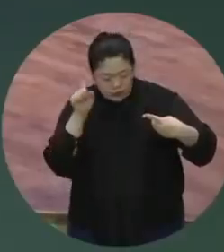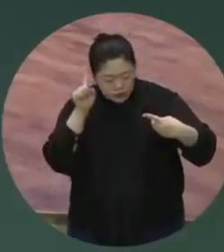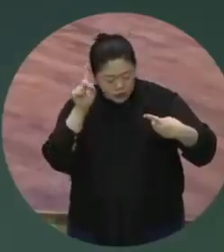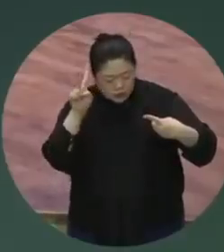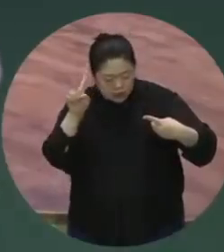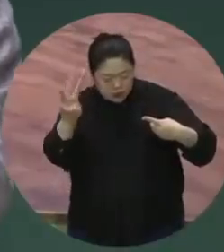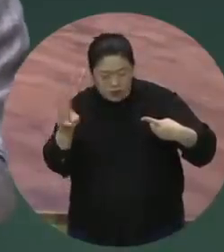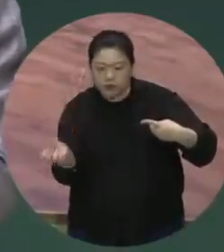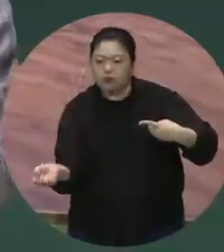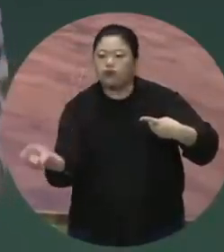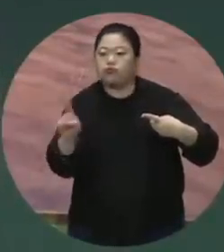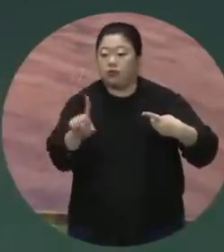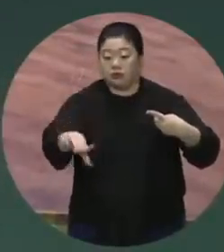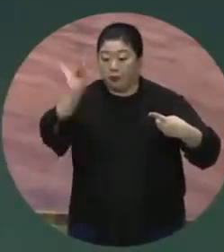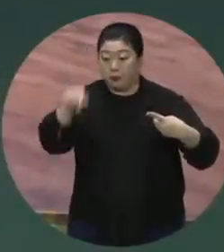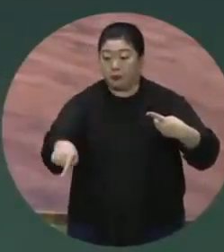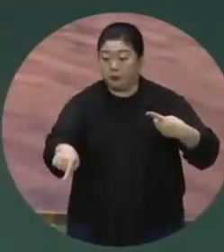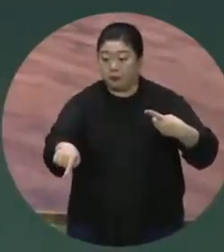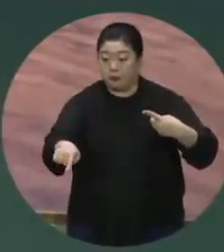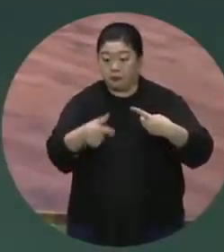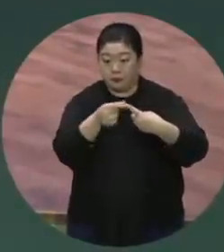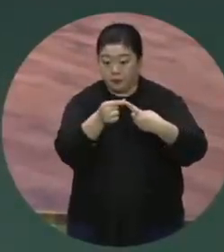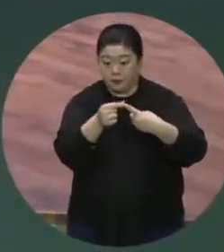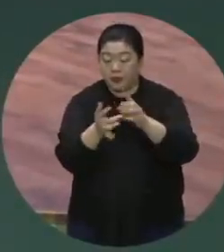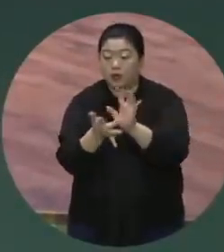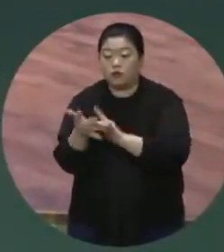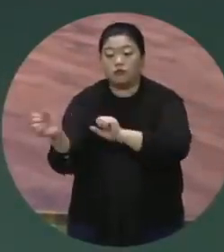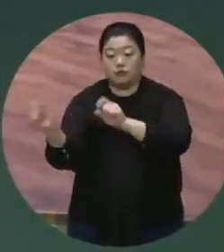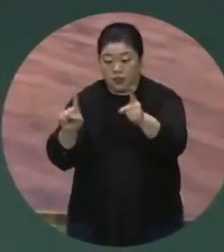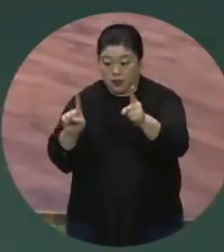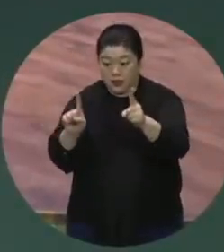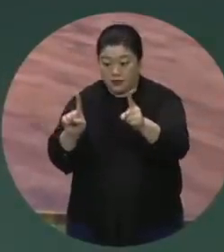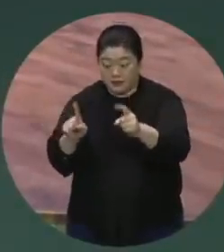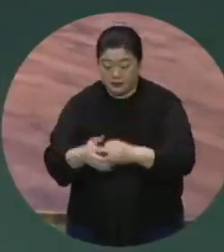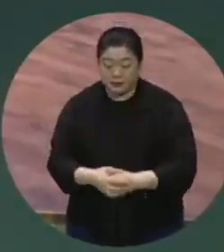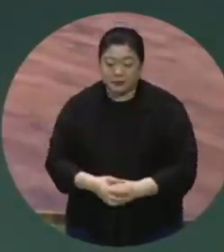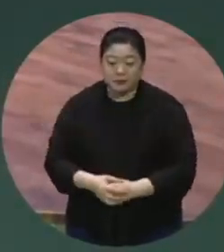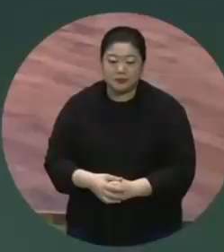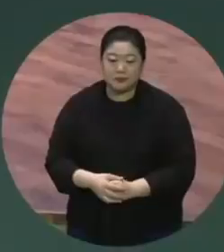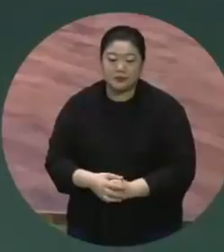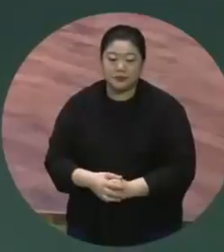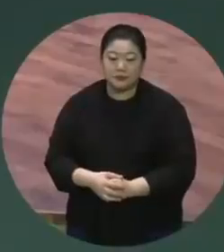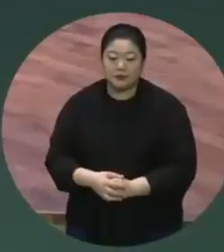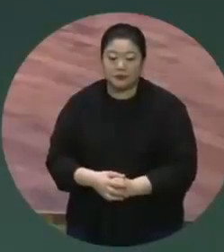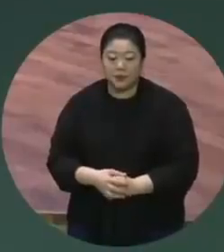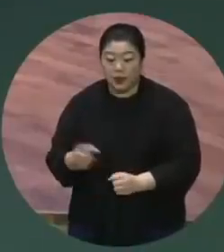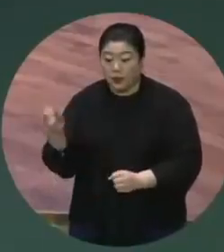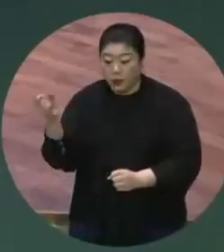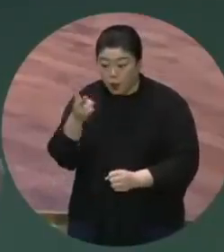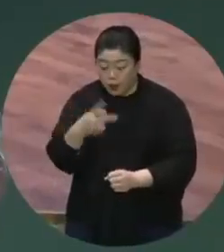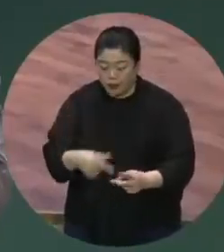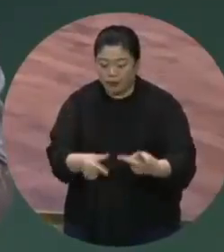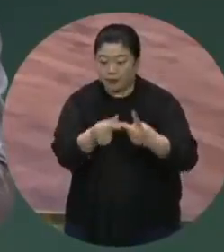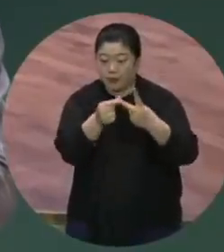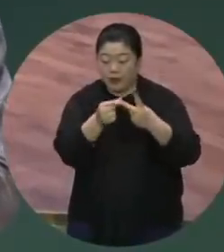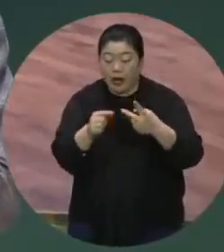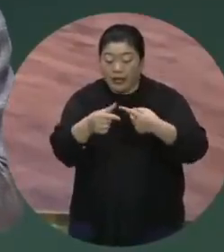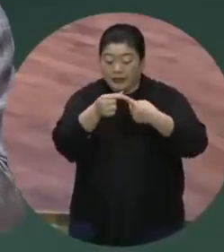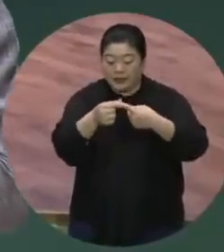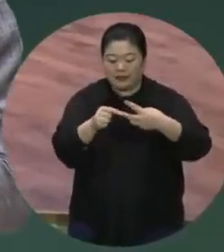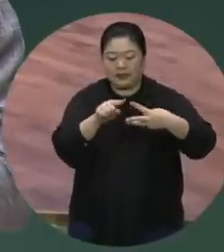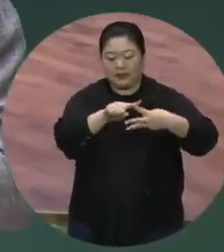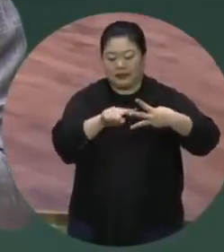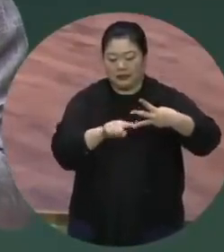부활시켰어요. 처음이에요. 처음이자 마지막이에요. 어느 정도 하나님이 예수를 높이셨냐? 죽은 자